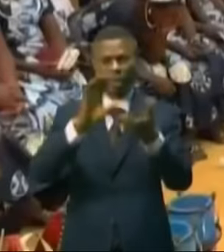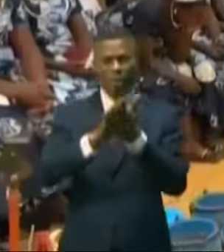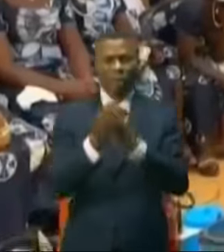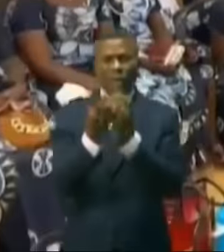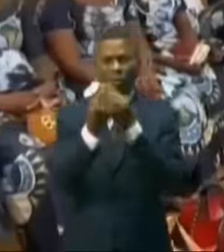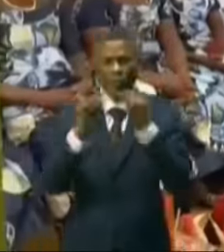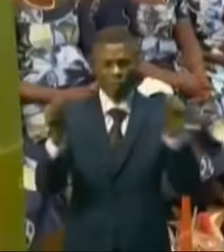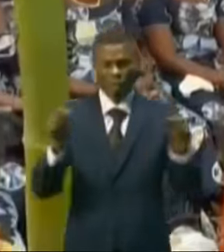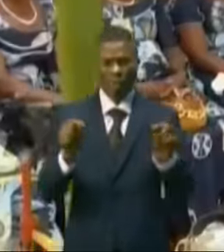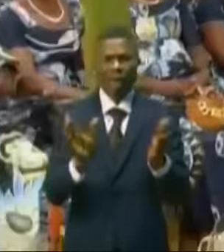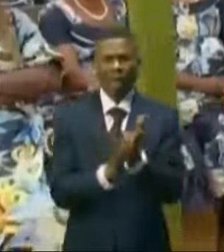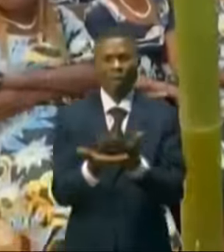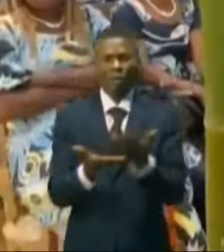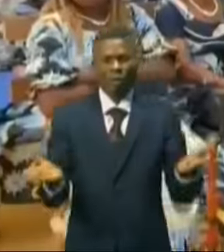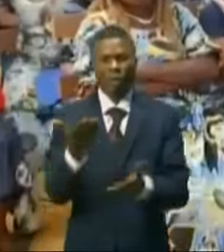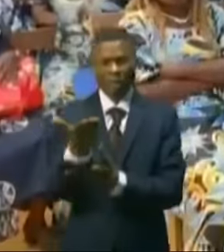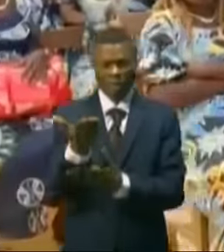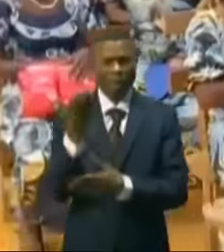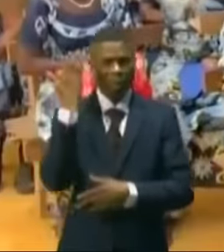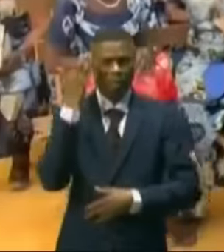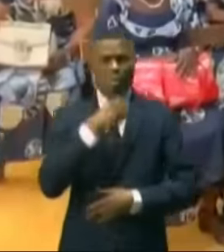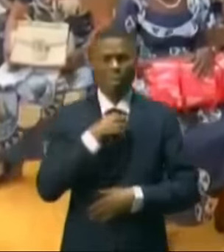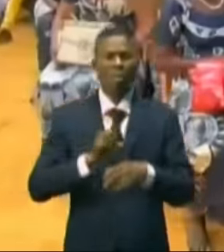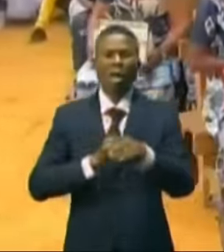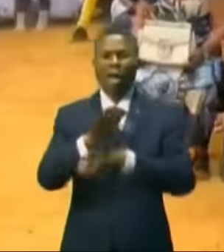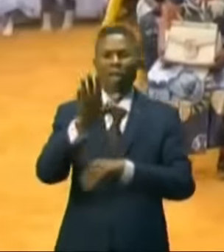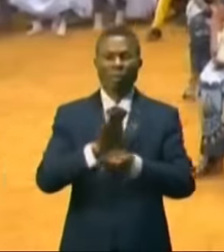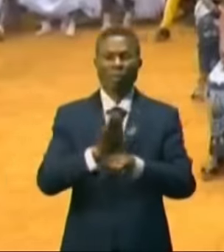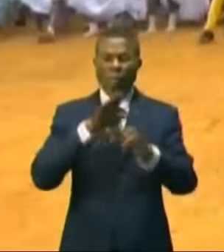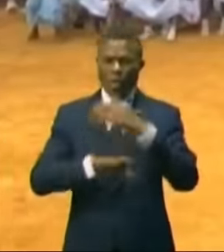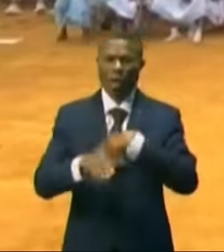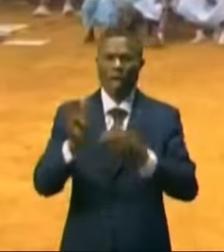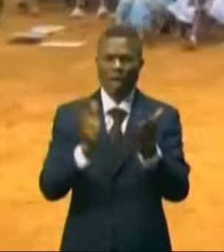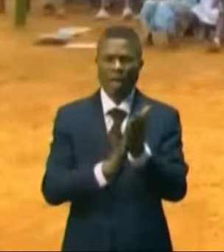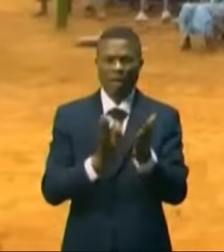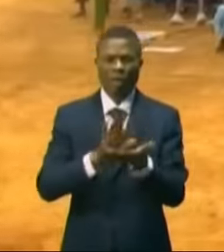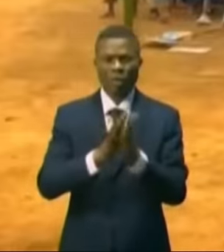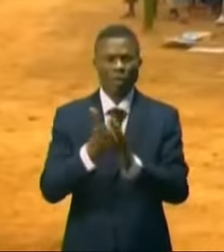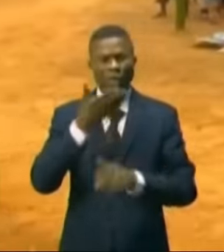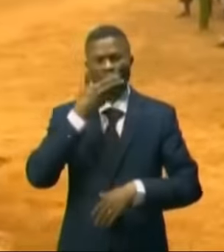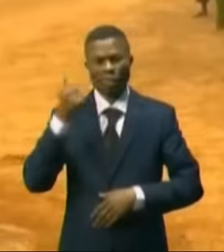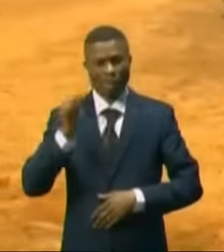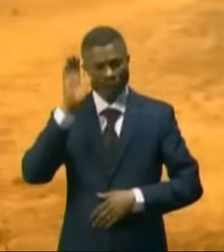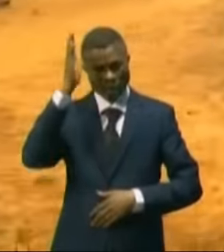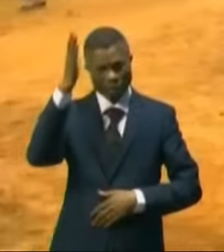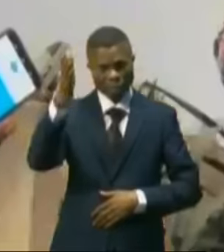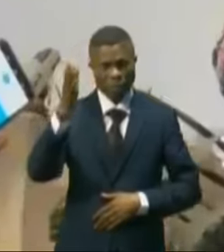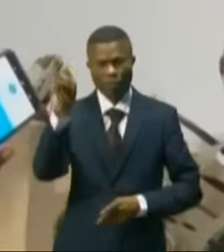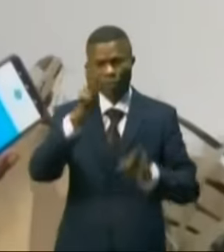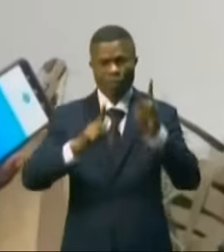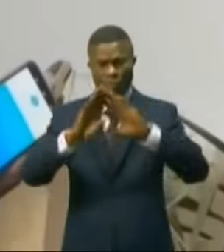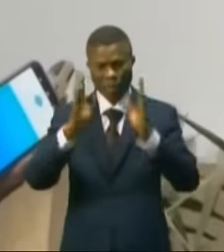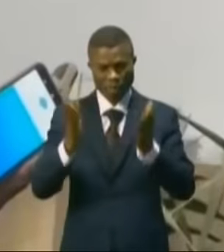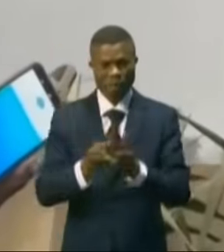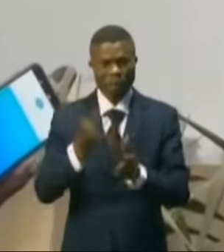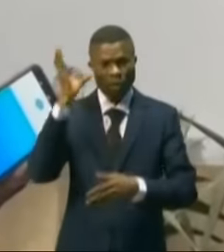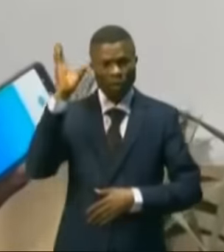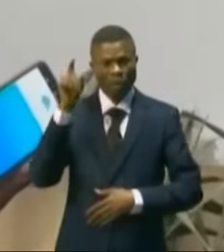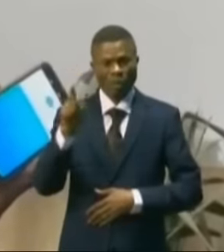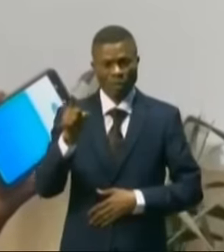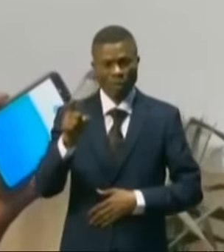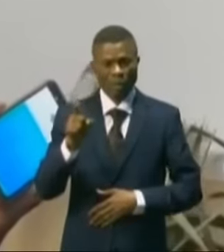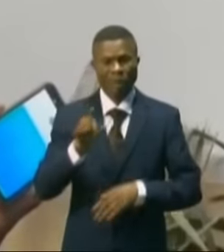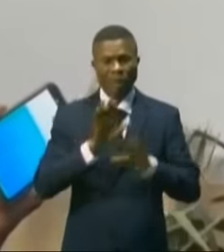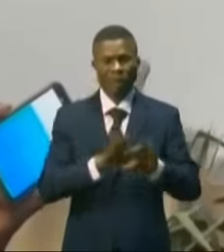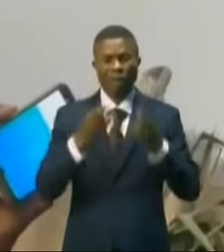en exhortant les parents à envoyer leurs enfants à l'école pour un avenir meilleur. Toute la population de ce coin ne jure que sur